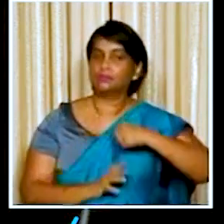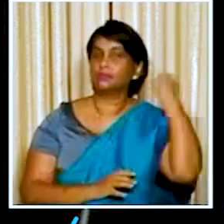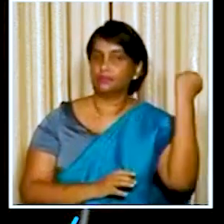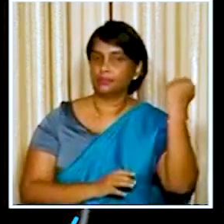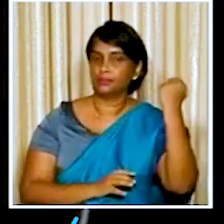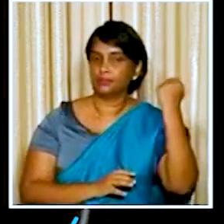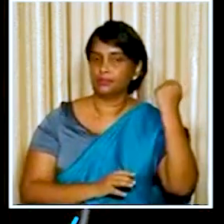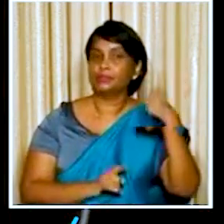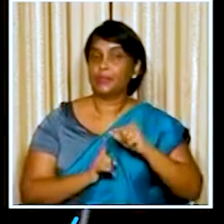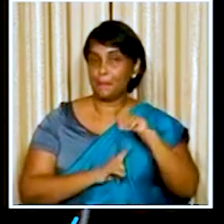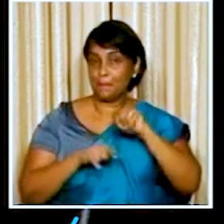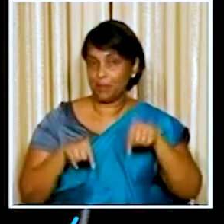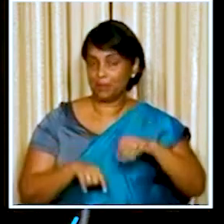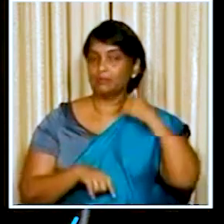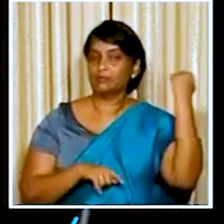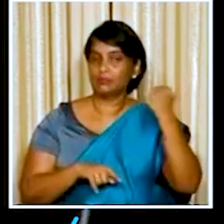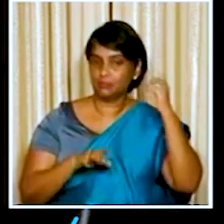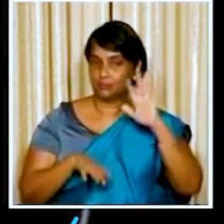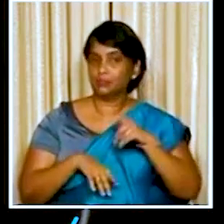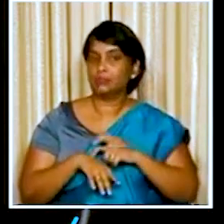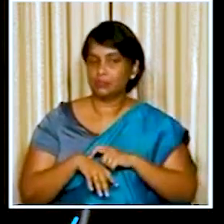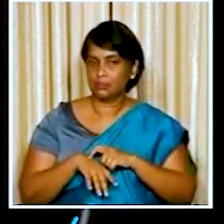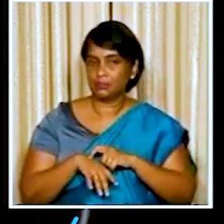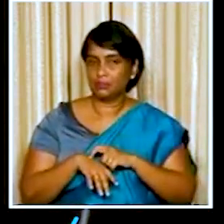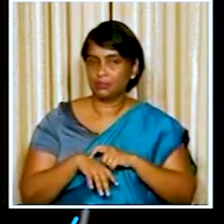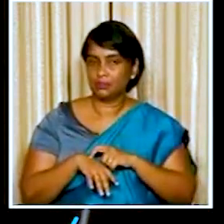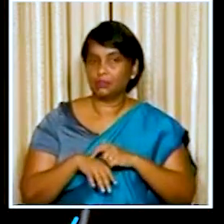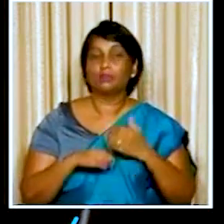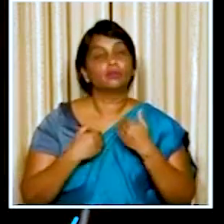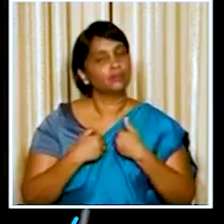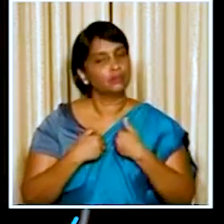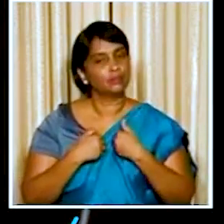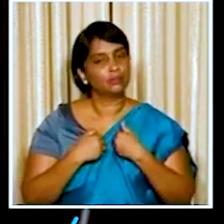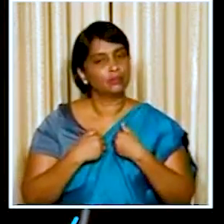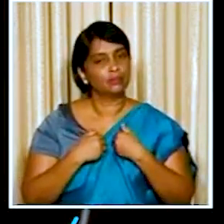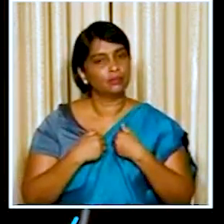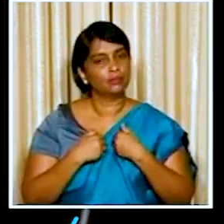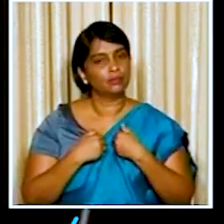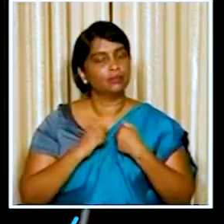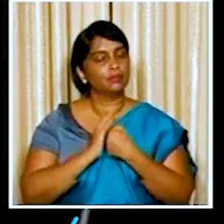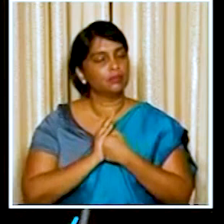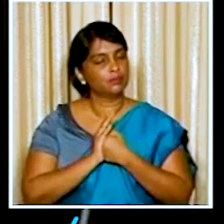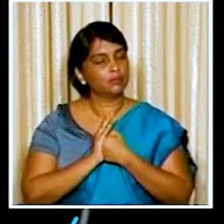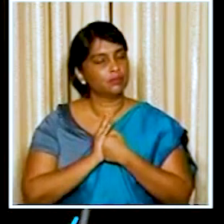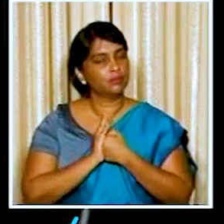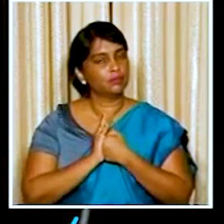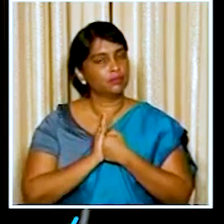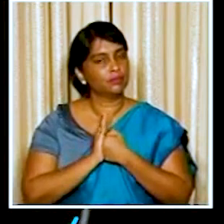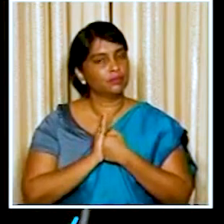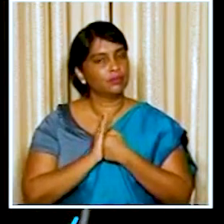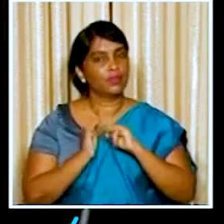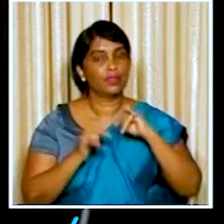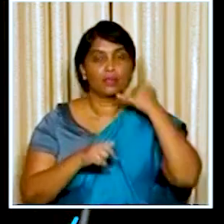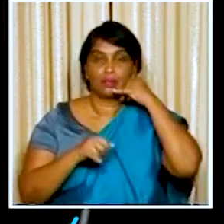මේ පාර්ලිමේන්තුව තුල කතාවක් පවත්වපු වෙලාවේ අපේ ගරු